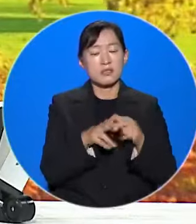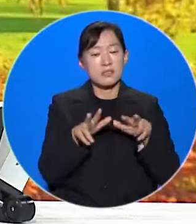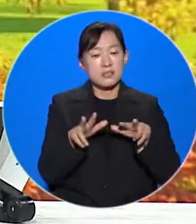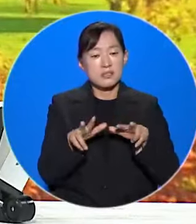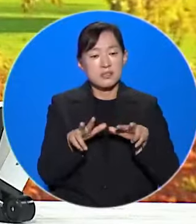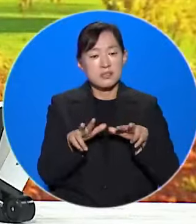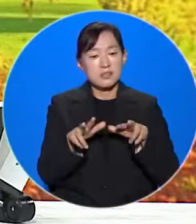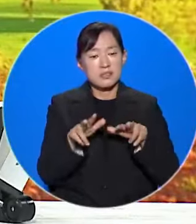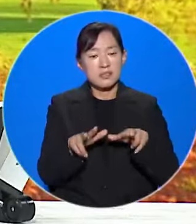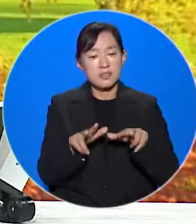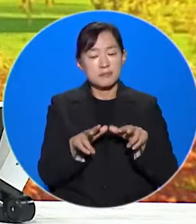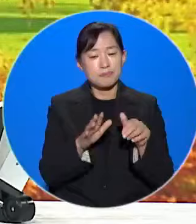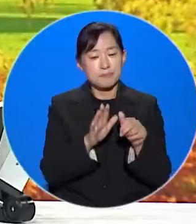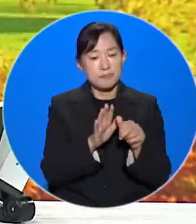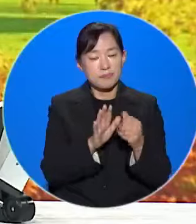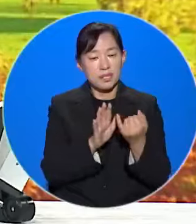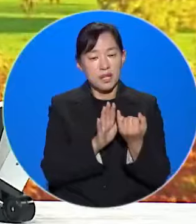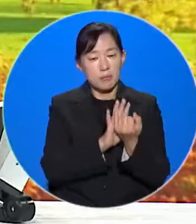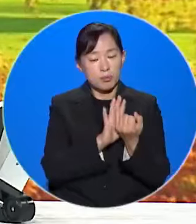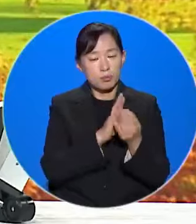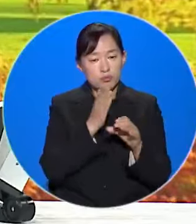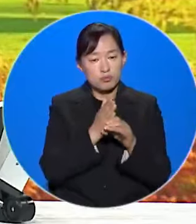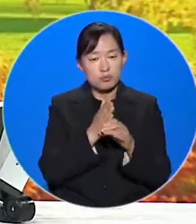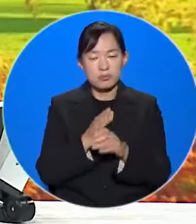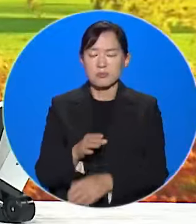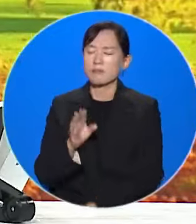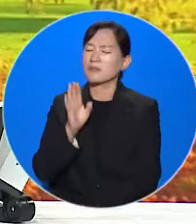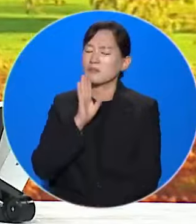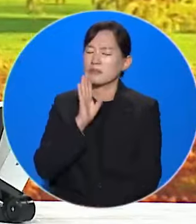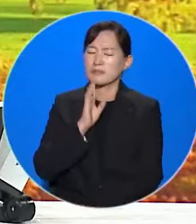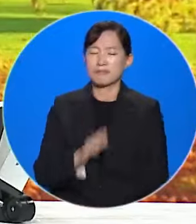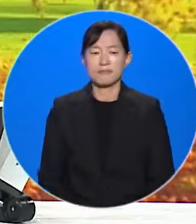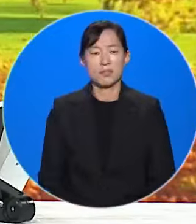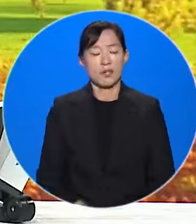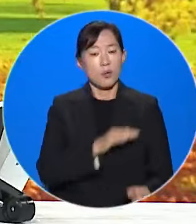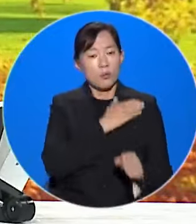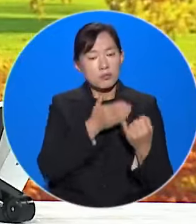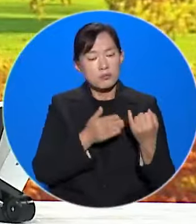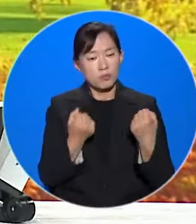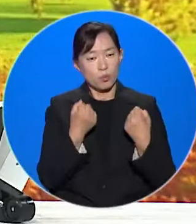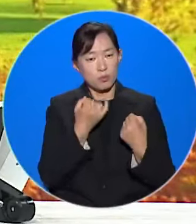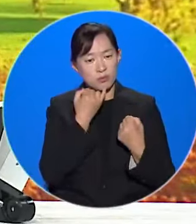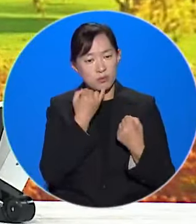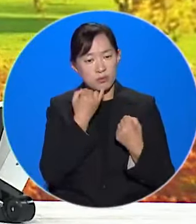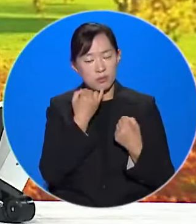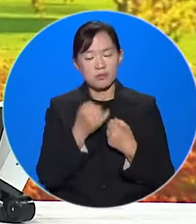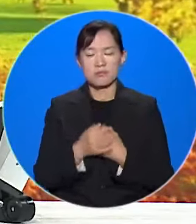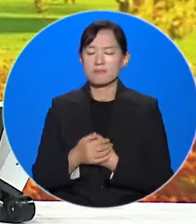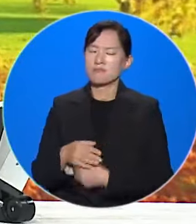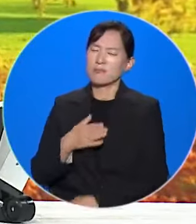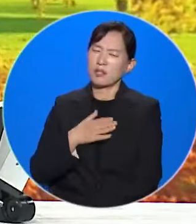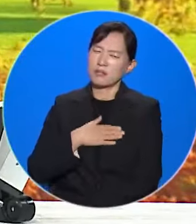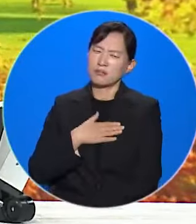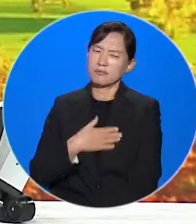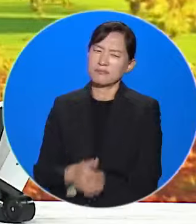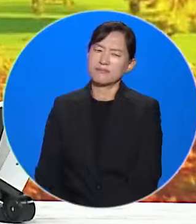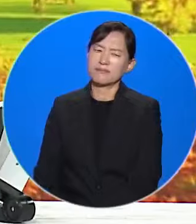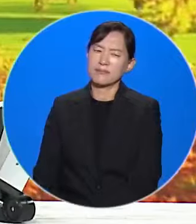간병 네네네. 하세요? 네. 그 권사님 건강 괜찮으세요? 아, 저는